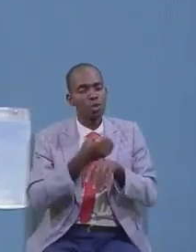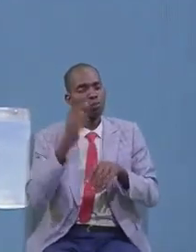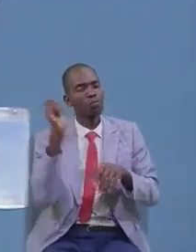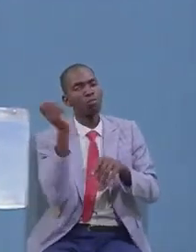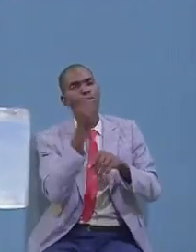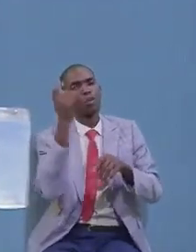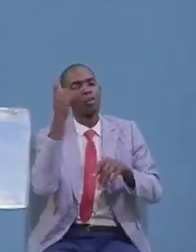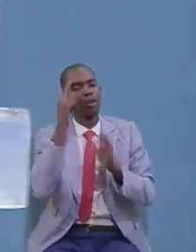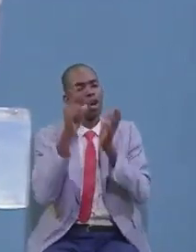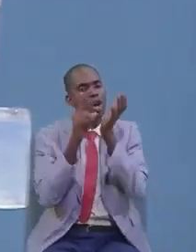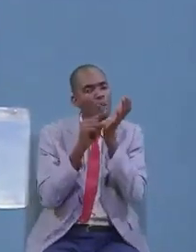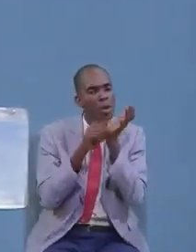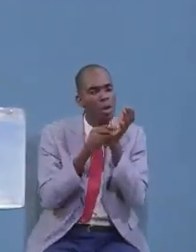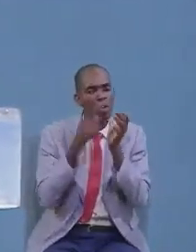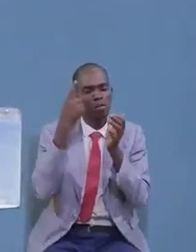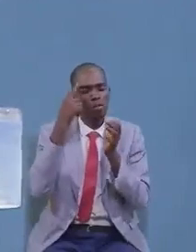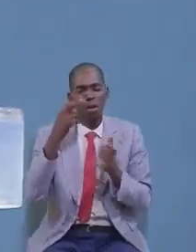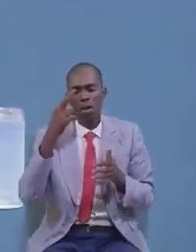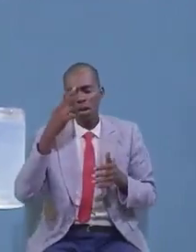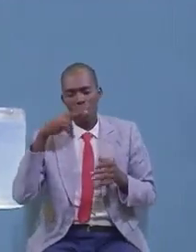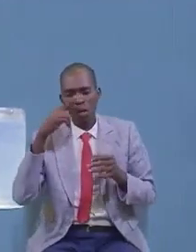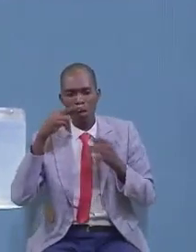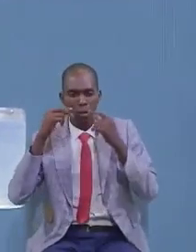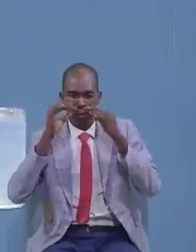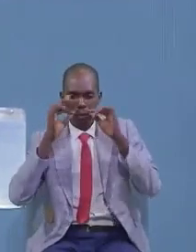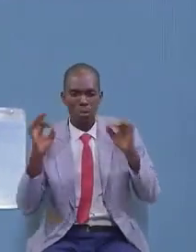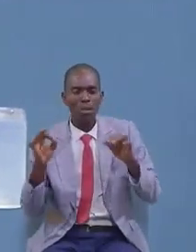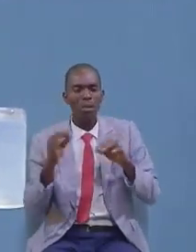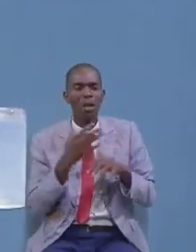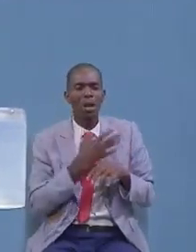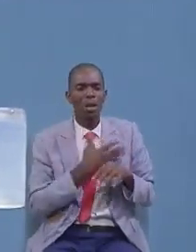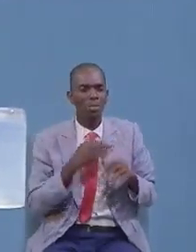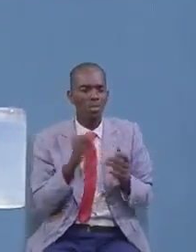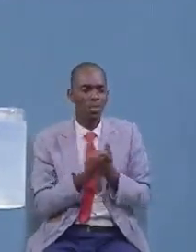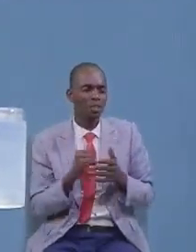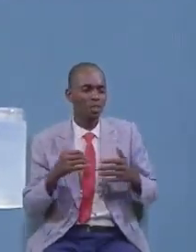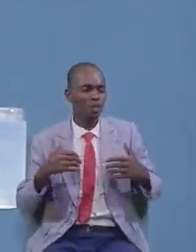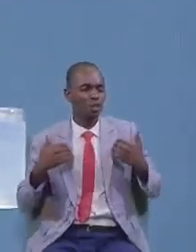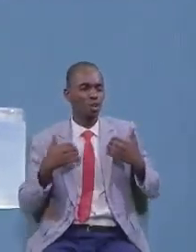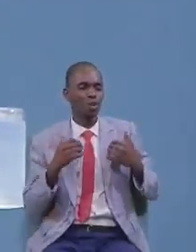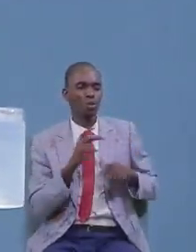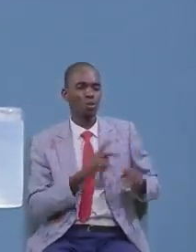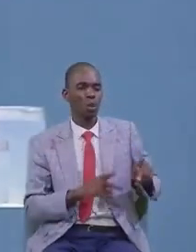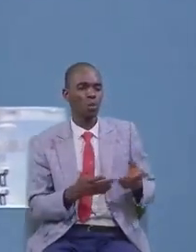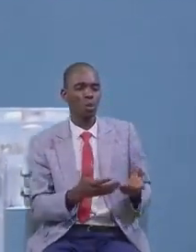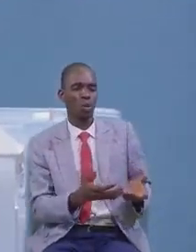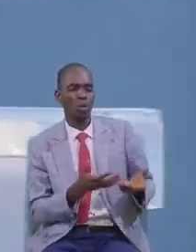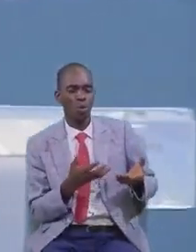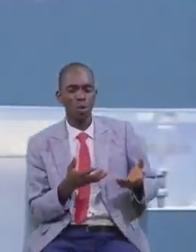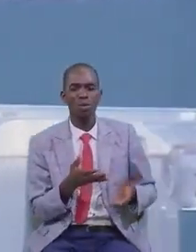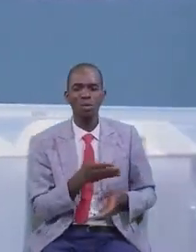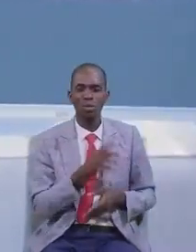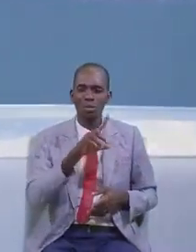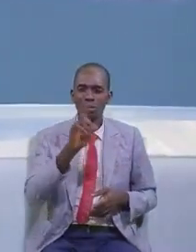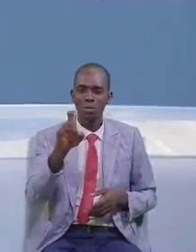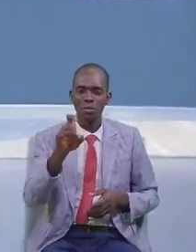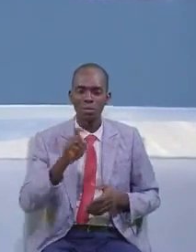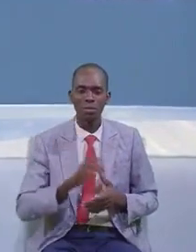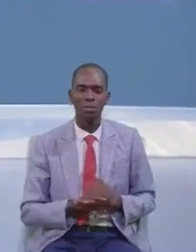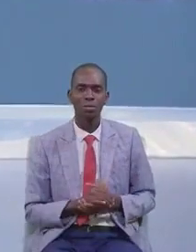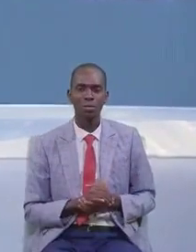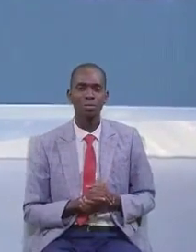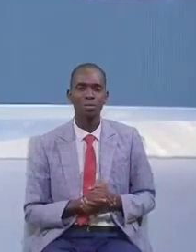Pets that young people adore, that they want. యవనస్తులైన కుర్రకారు ఏం చేస్తారు? ఆ రాళ్ళు తీసుకుని వడిసెలలో